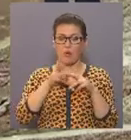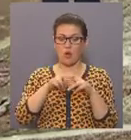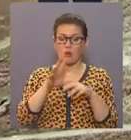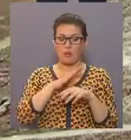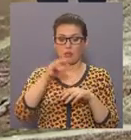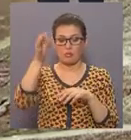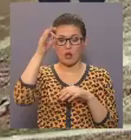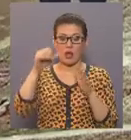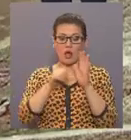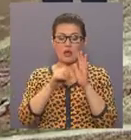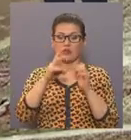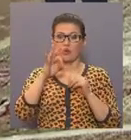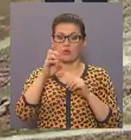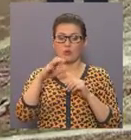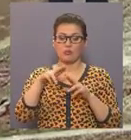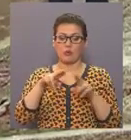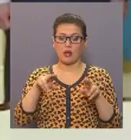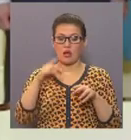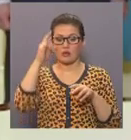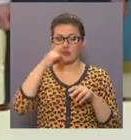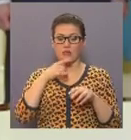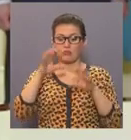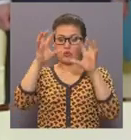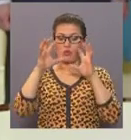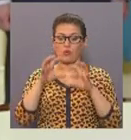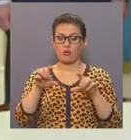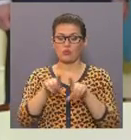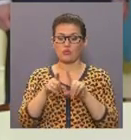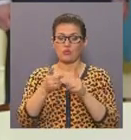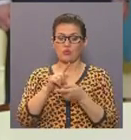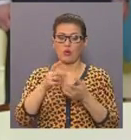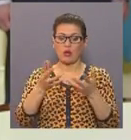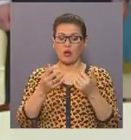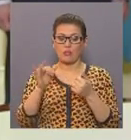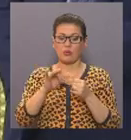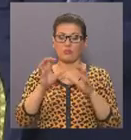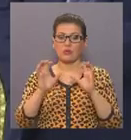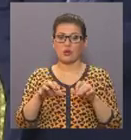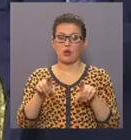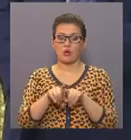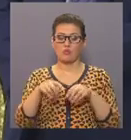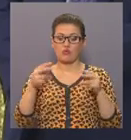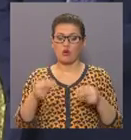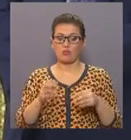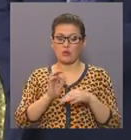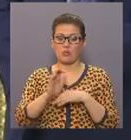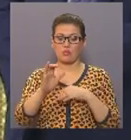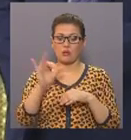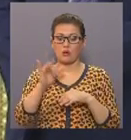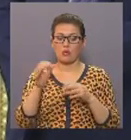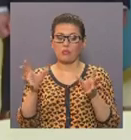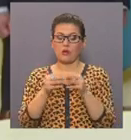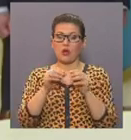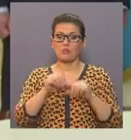сала кетейік, 6 наурызда парламент Қазақстан Конституциясына түзетулерді қабылдап, президенттің қол қоюына жіберген болатын.